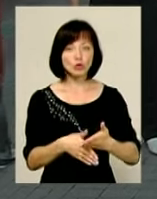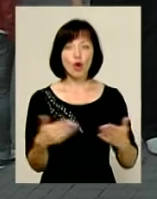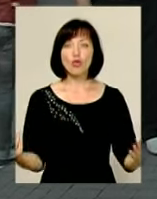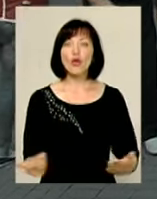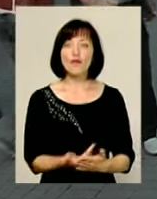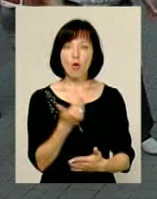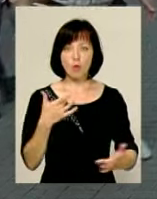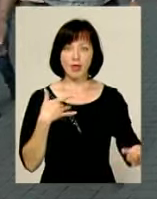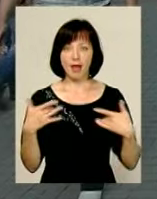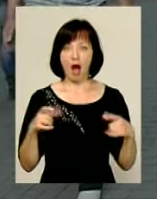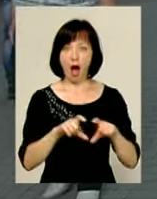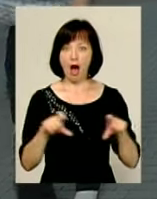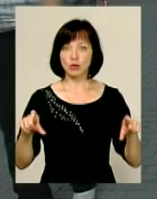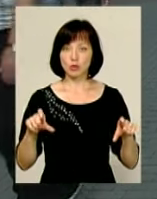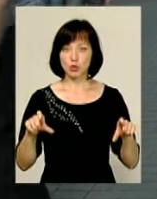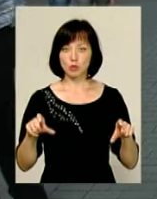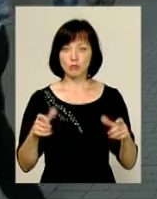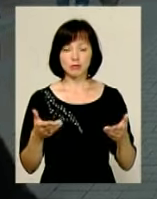новому театру.